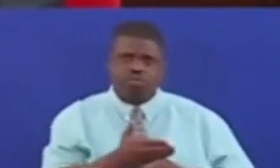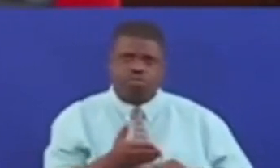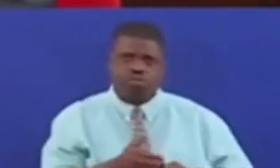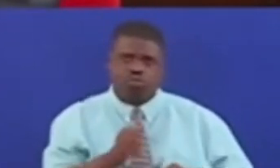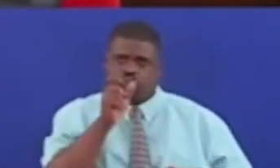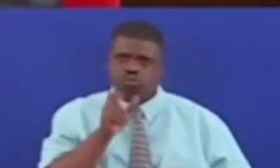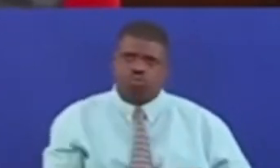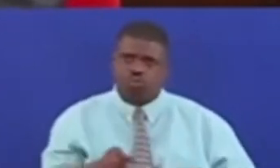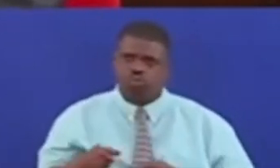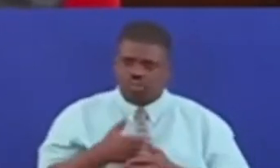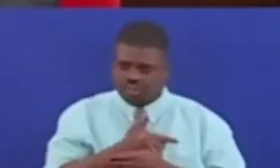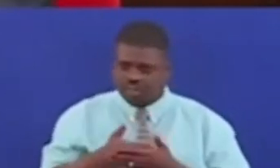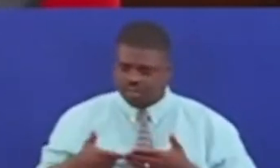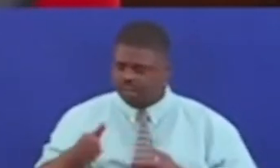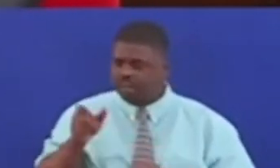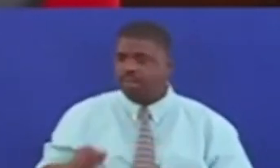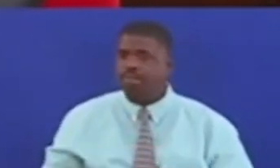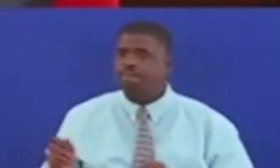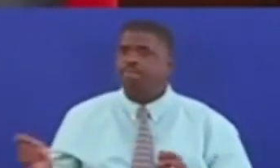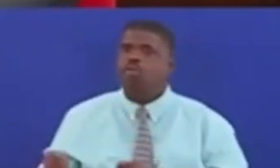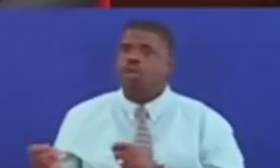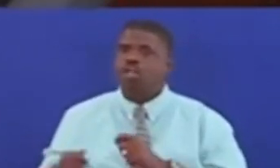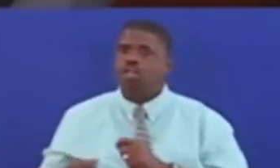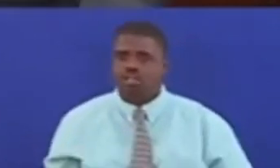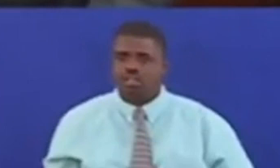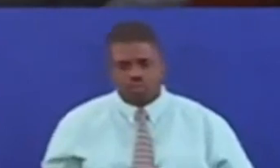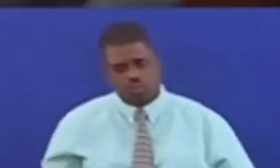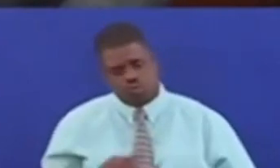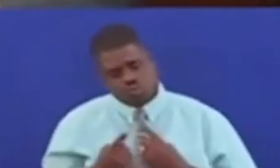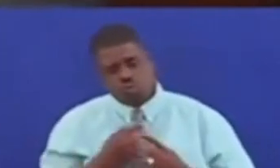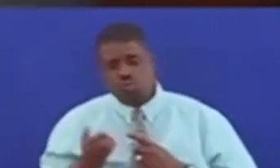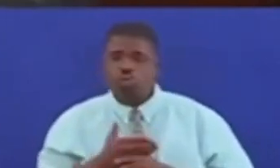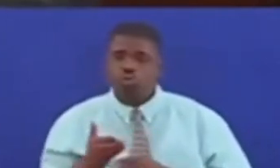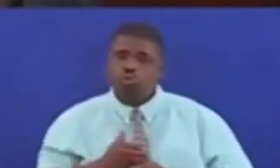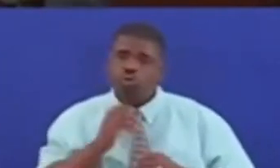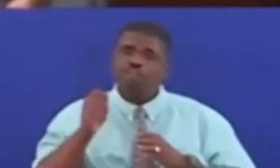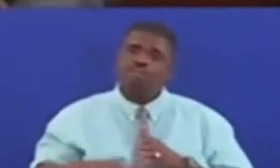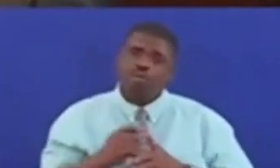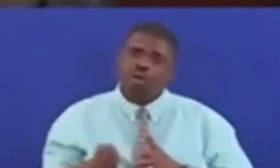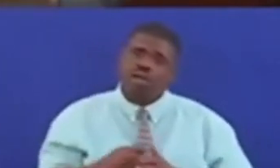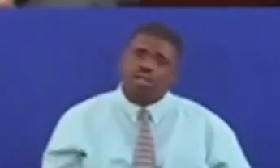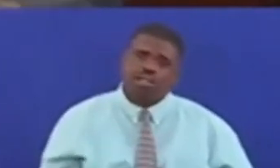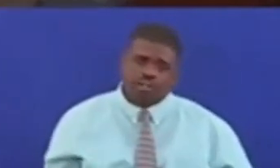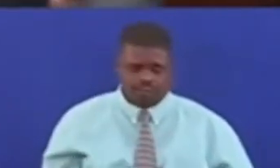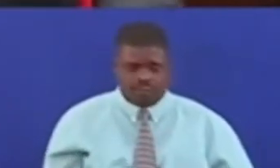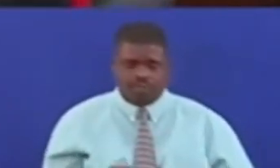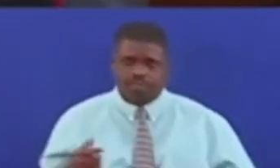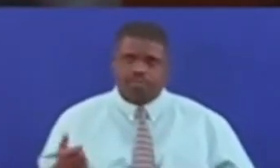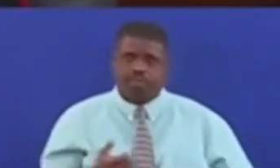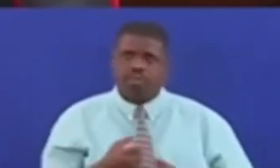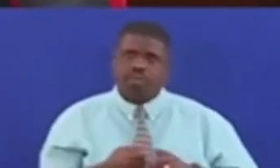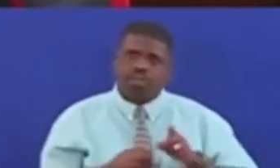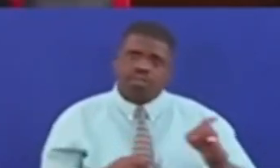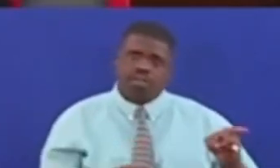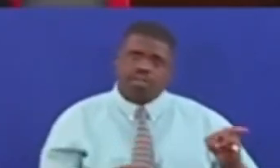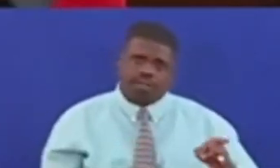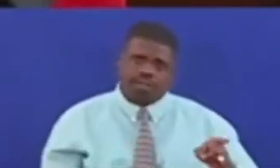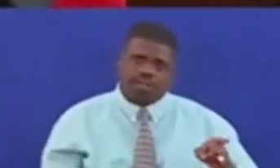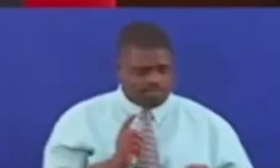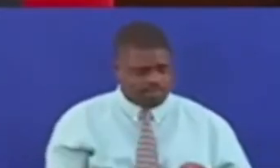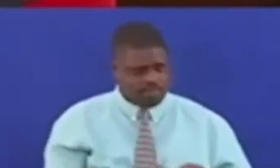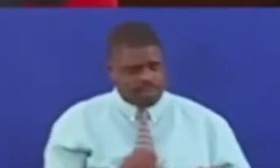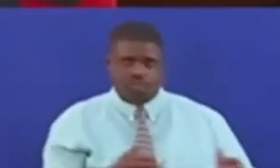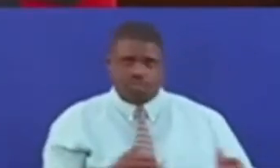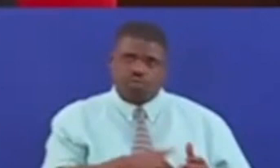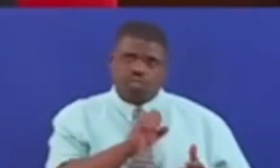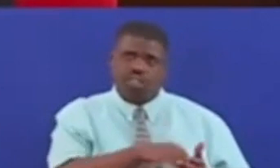mfugaji. Professor, umezungumza habari ya kuwa na viwanda na kufanya products zinazotokana na mifugo tuende